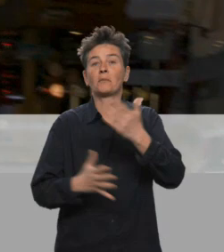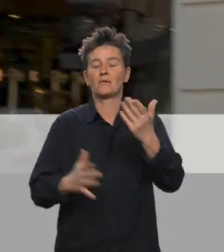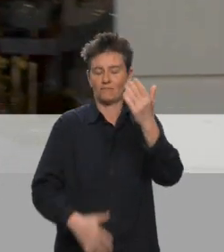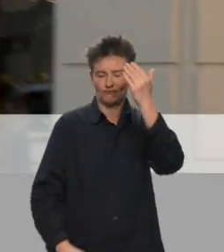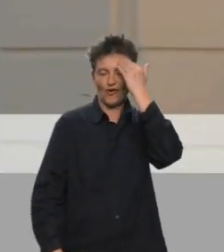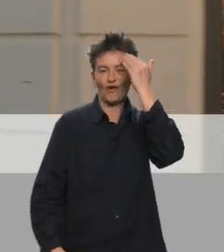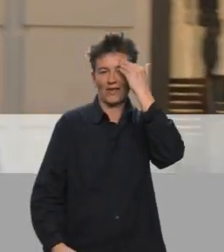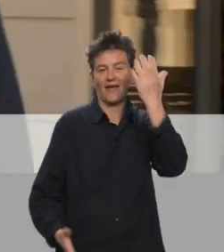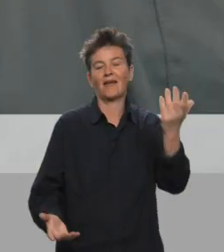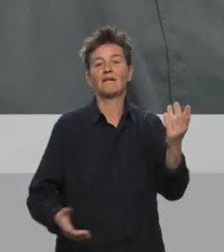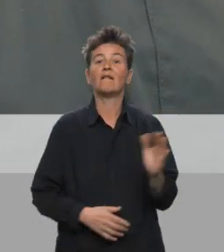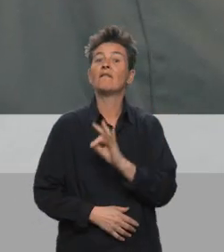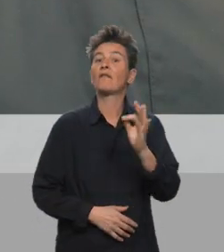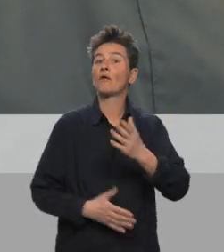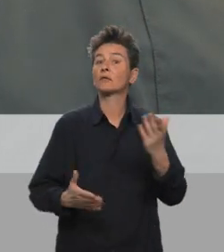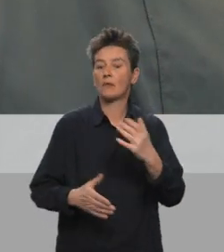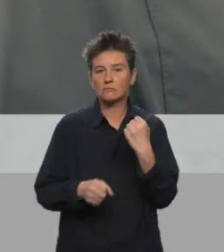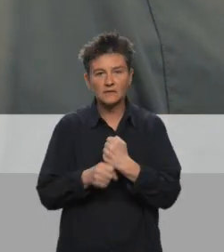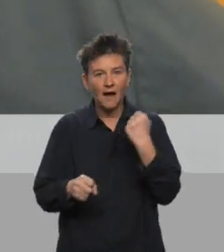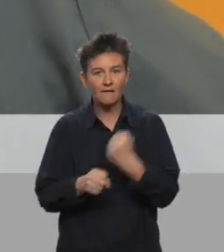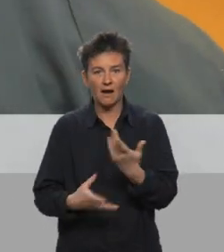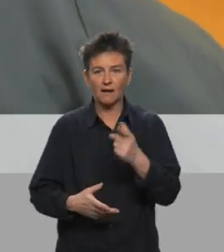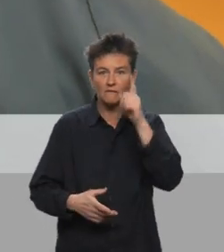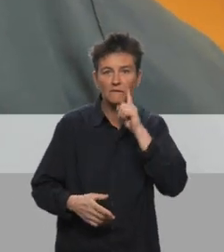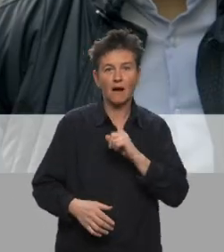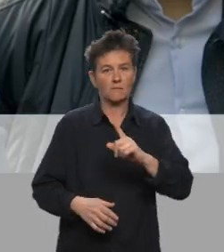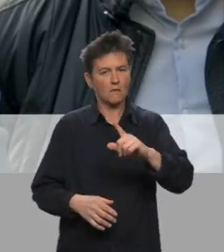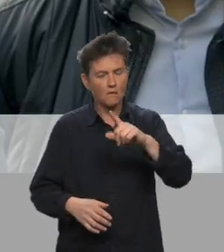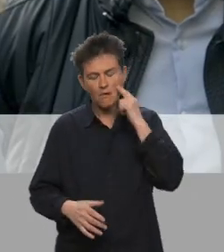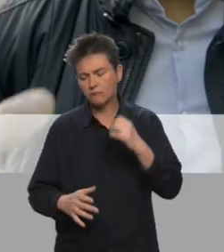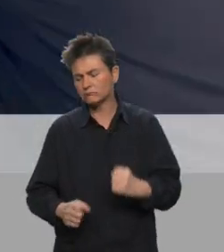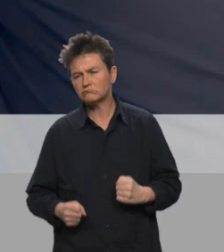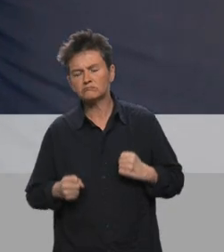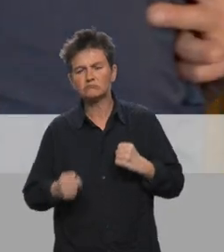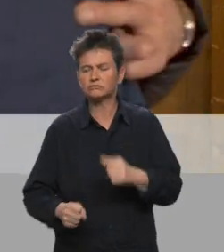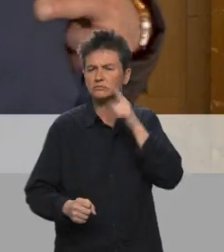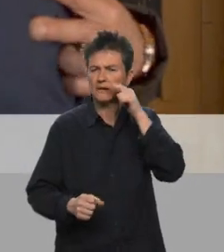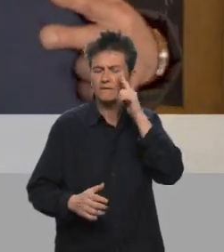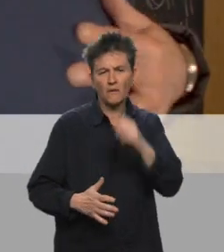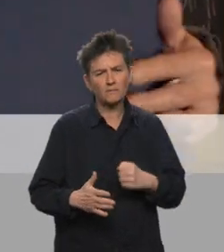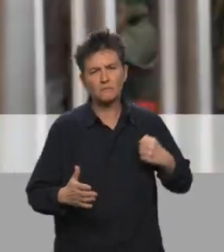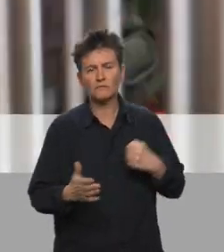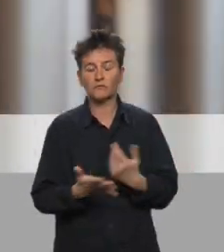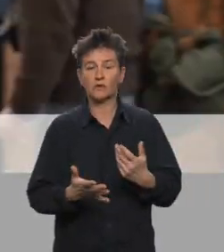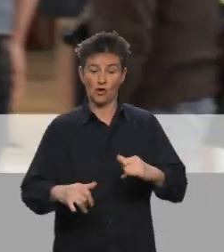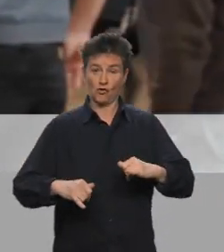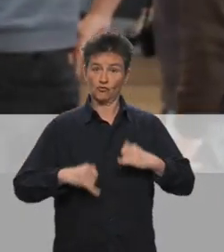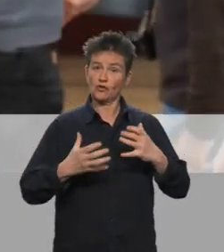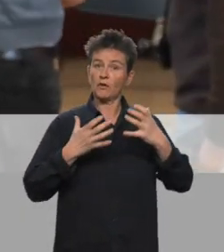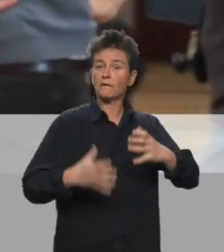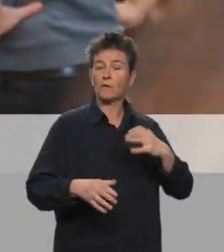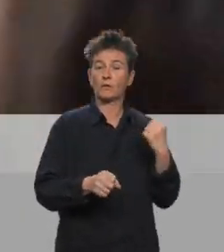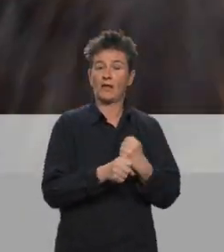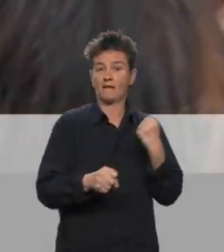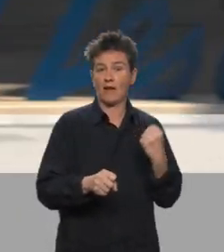la reconnais. C'est la France du travail, celle de ces femmes et de ces hommes qui donnent sans compter, de ces jeunes qui